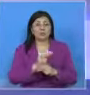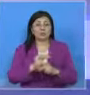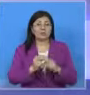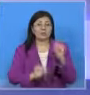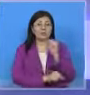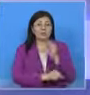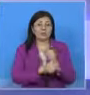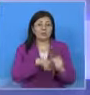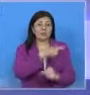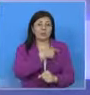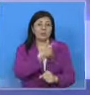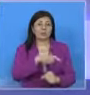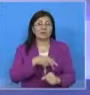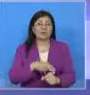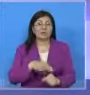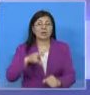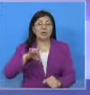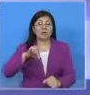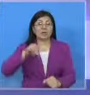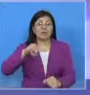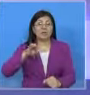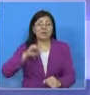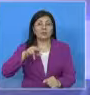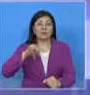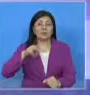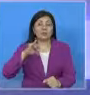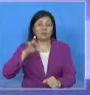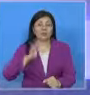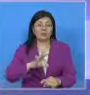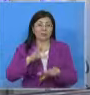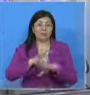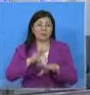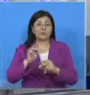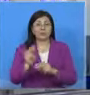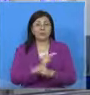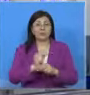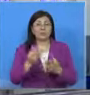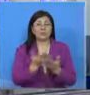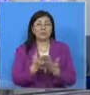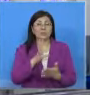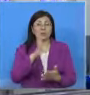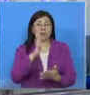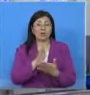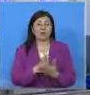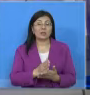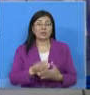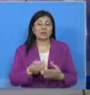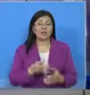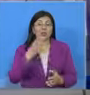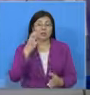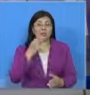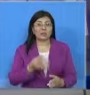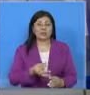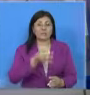дәрігерлер ретинопатия диагнозы қойылған балаларға ота жасайтын болады. Қазіргі кезде жүктіліктің ерте кезінде, яғни шала